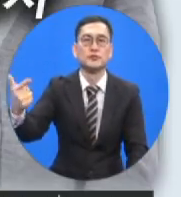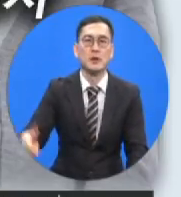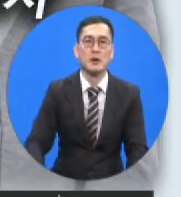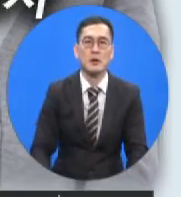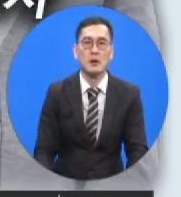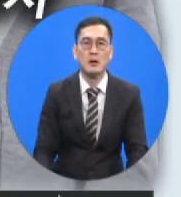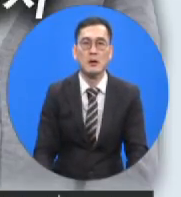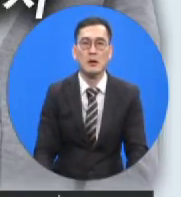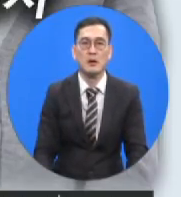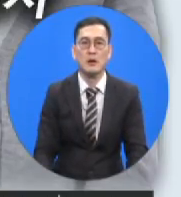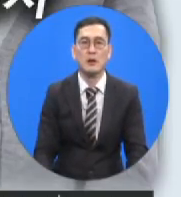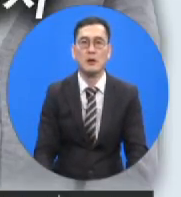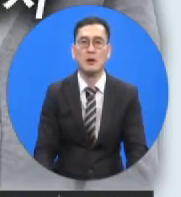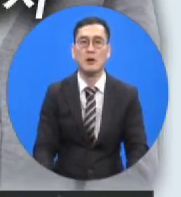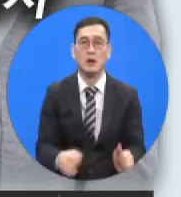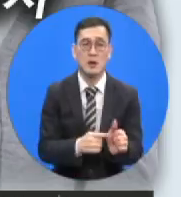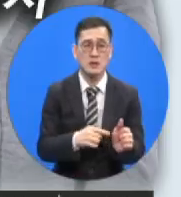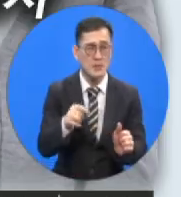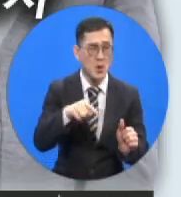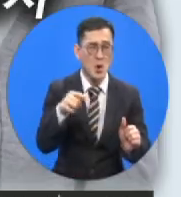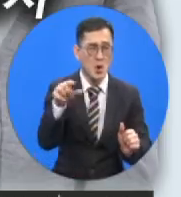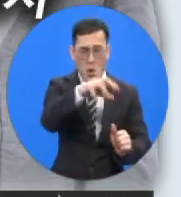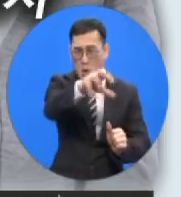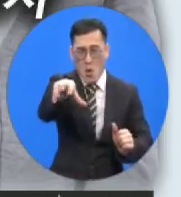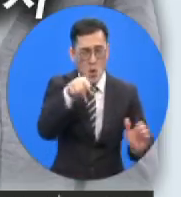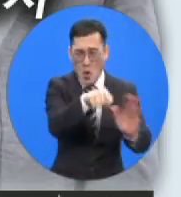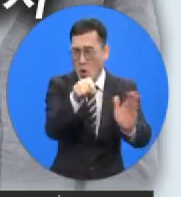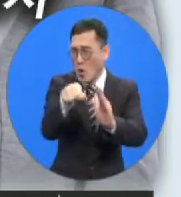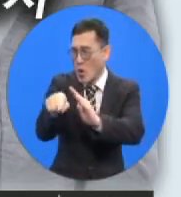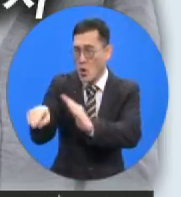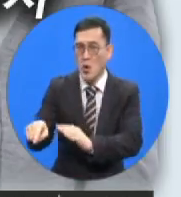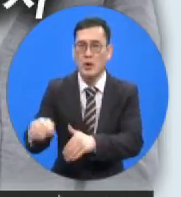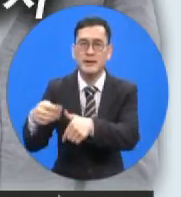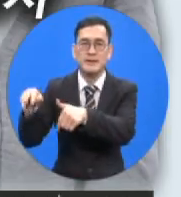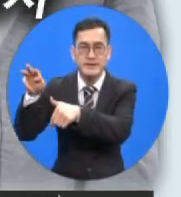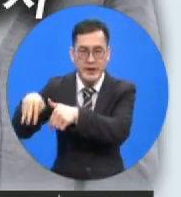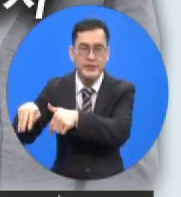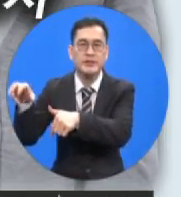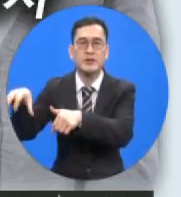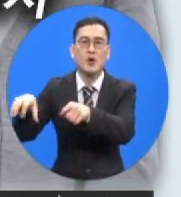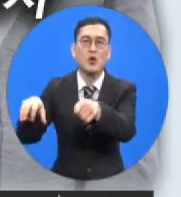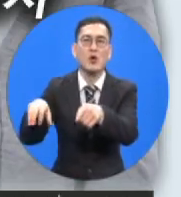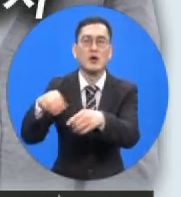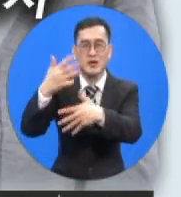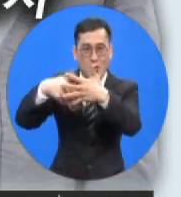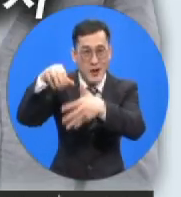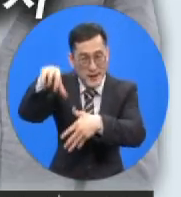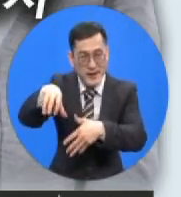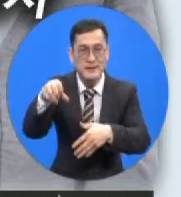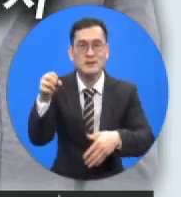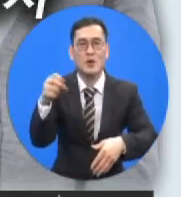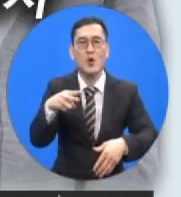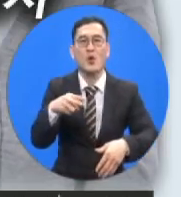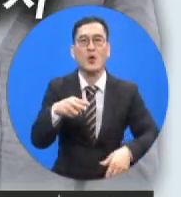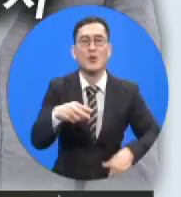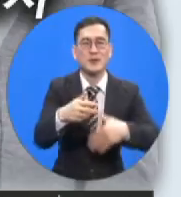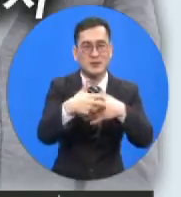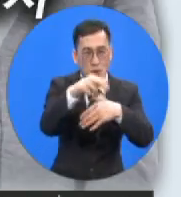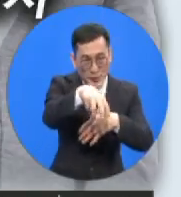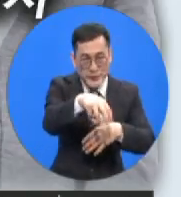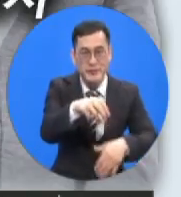만큼 활발하게 돌아다녔어요. 인천출입국사무소 CGV 부천역점 군포의료기관과 약국